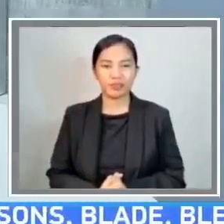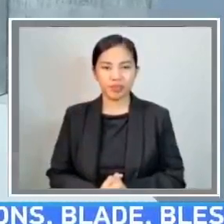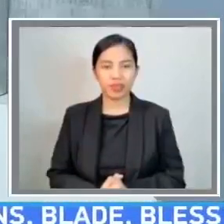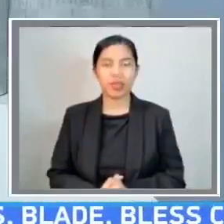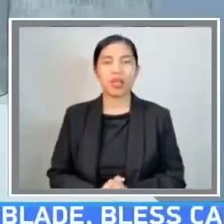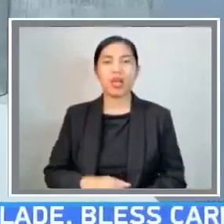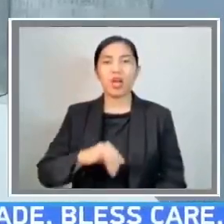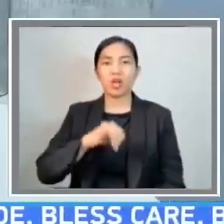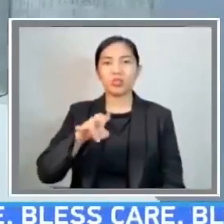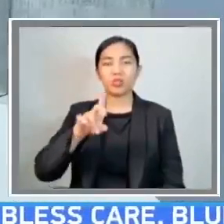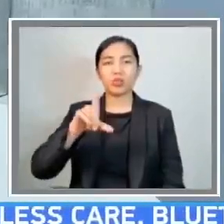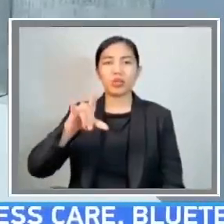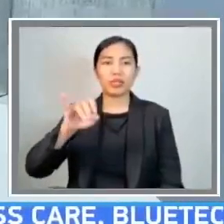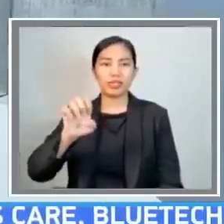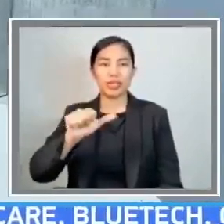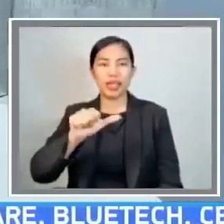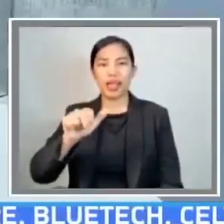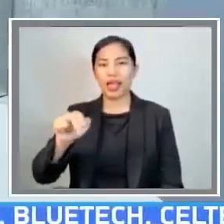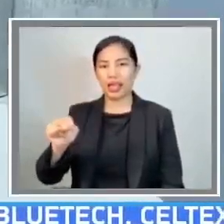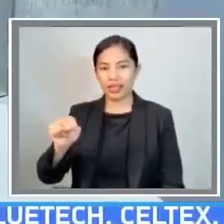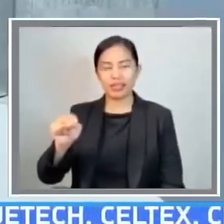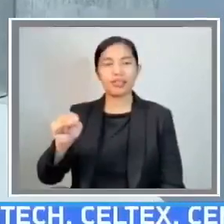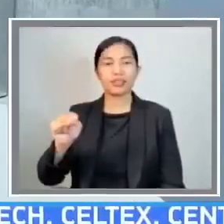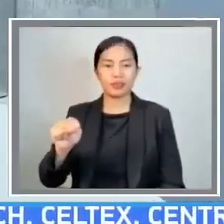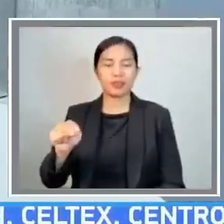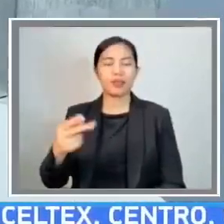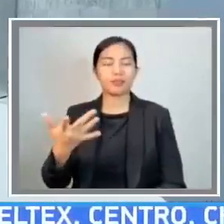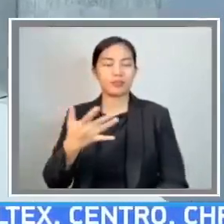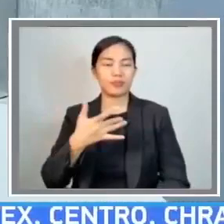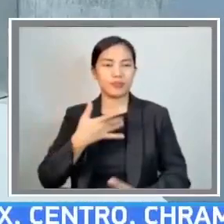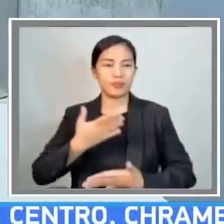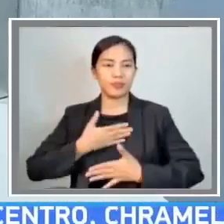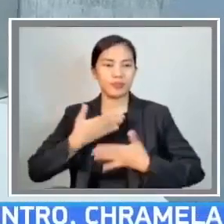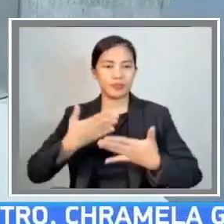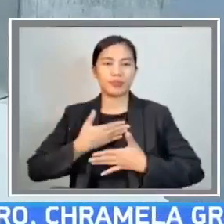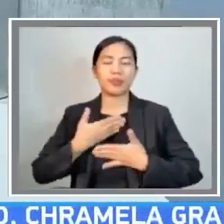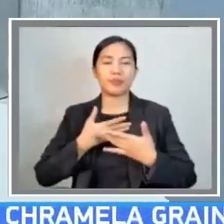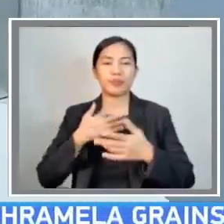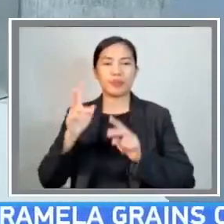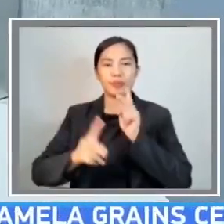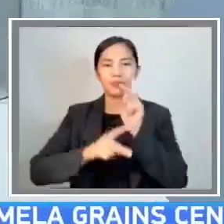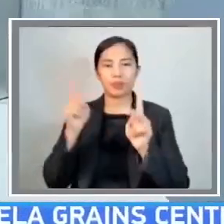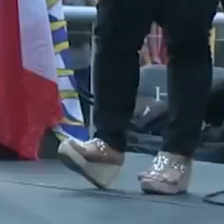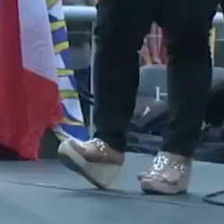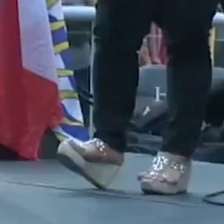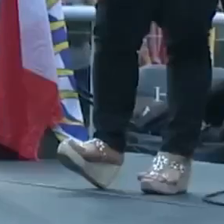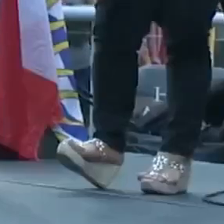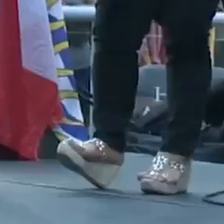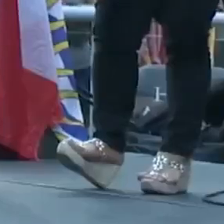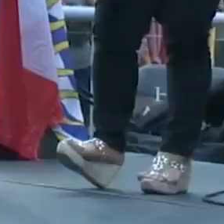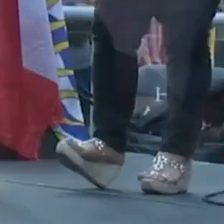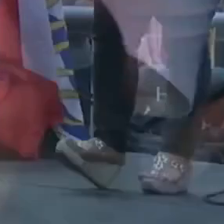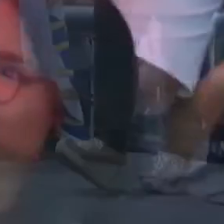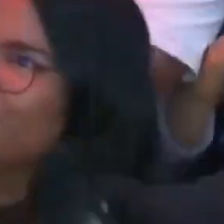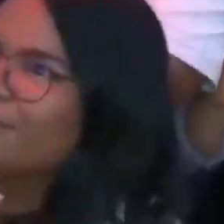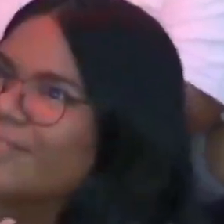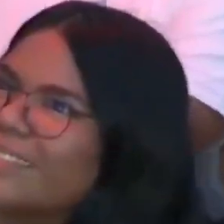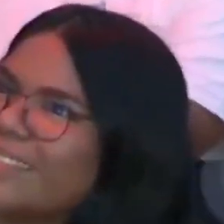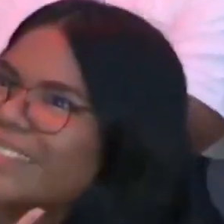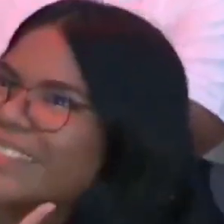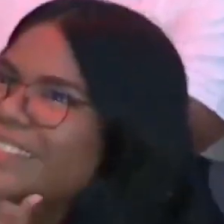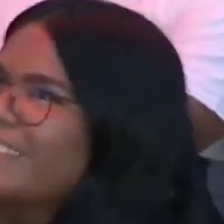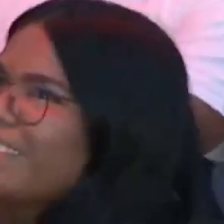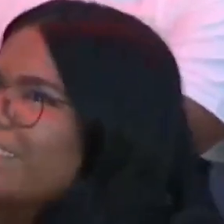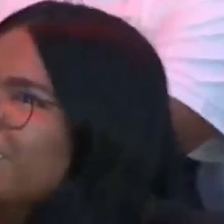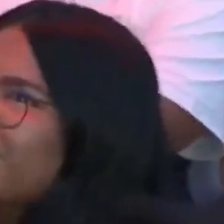San Jose sa opening ng Pista ng Bayan 2023 sa Vancouver, Canada. Si Julie game pa na nakijam sa